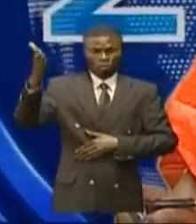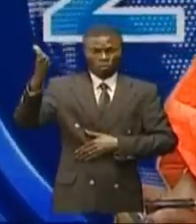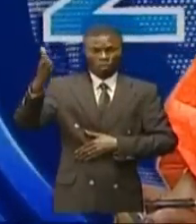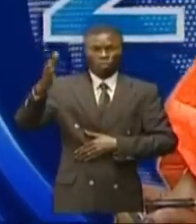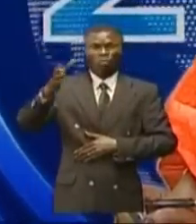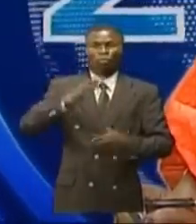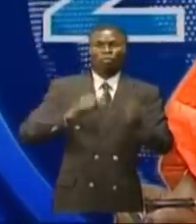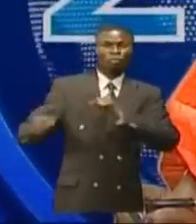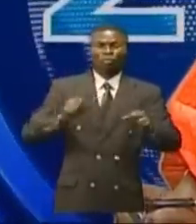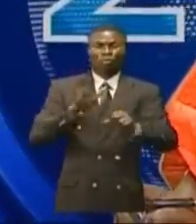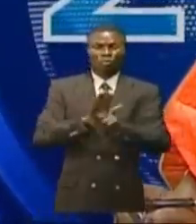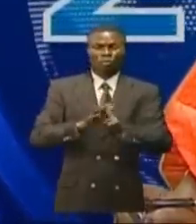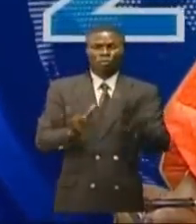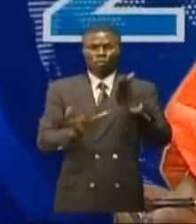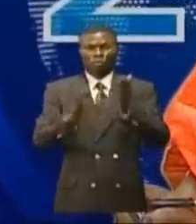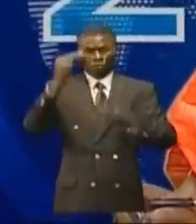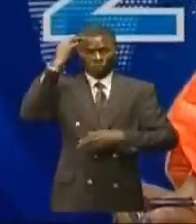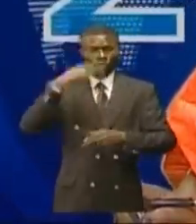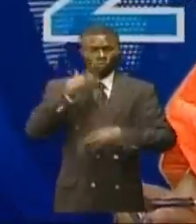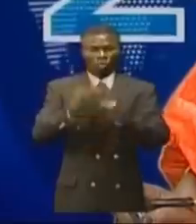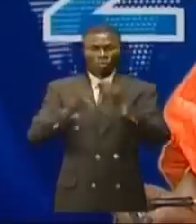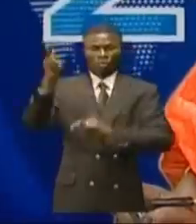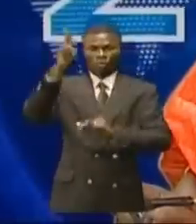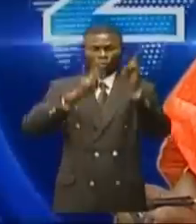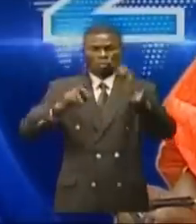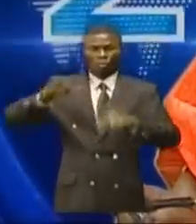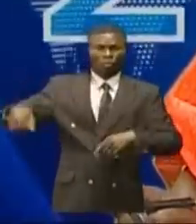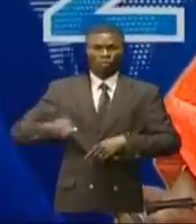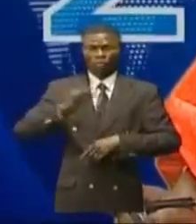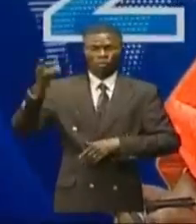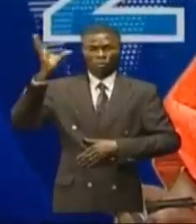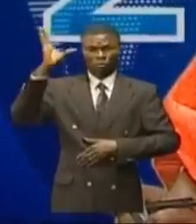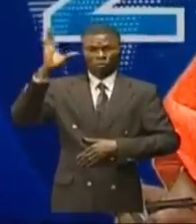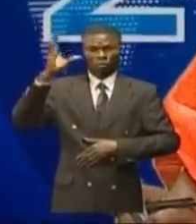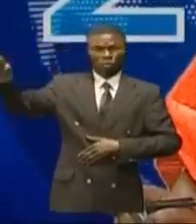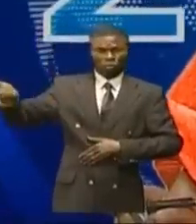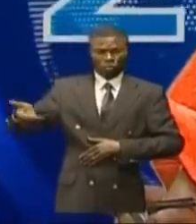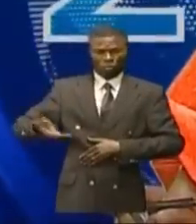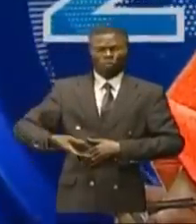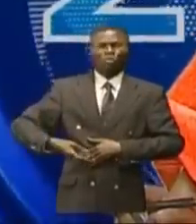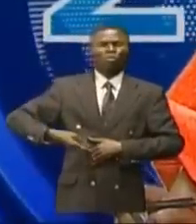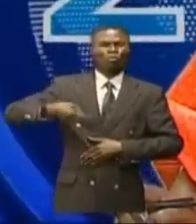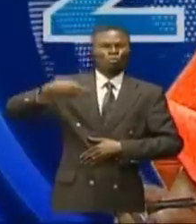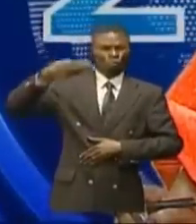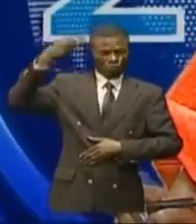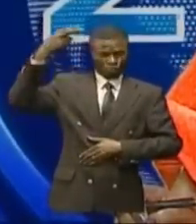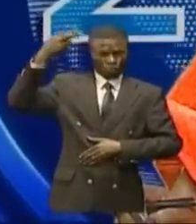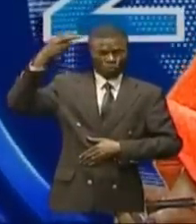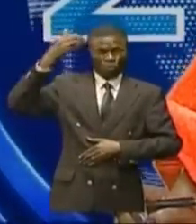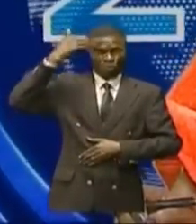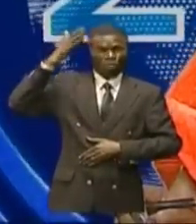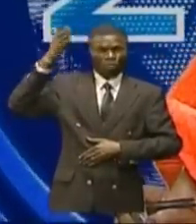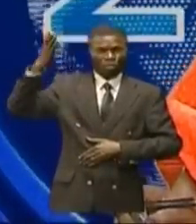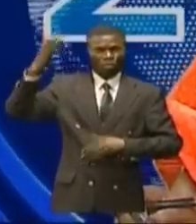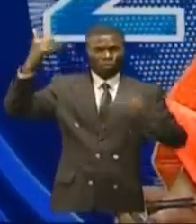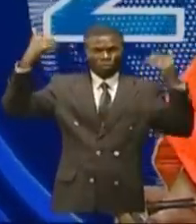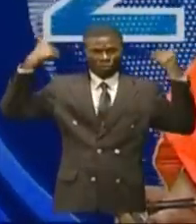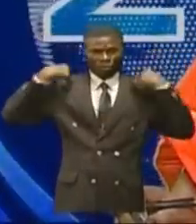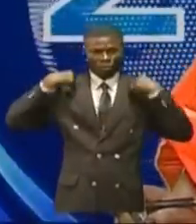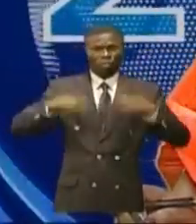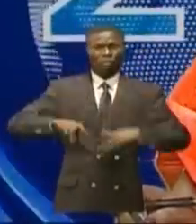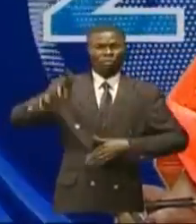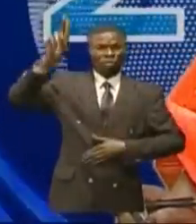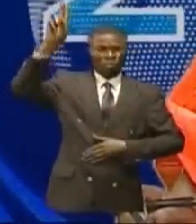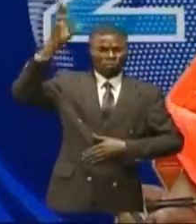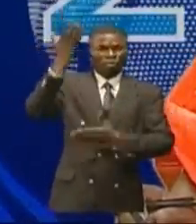ébullition. Le vice-premier ministre, ministre de la fonction publique Jean-Pierre Liaou a reçu un accueil chaleureux. Ce cadre de l'UDPS